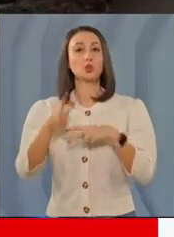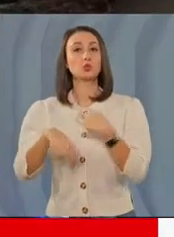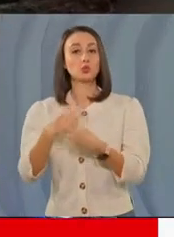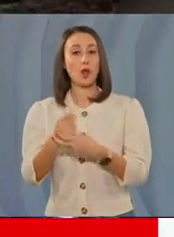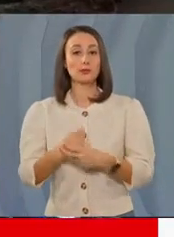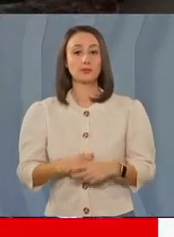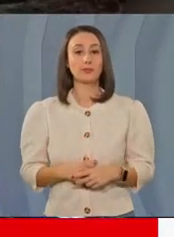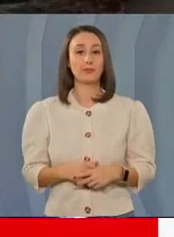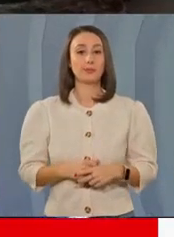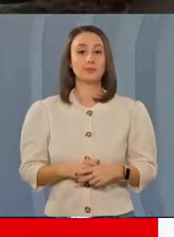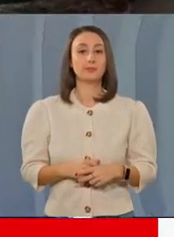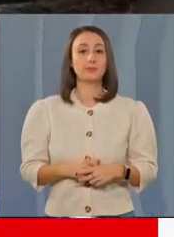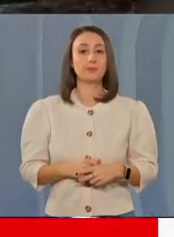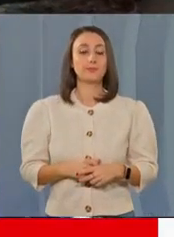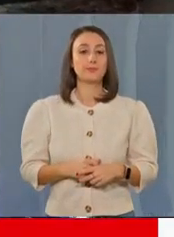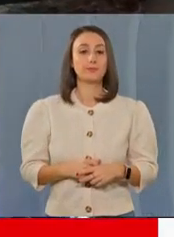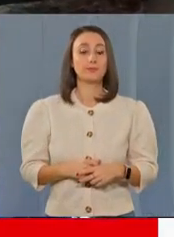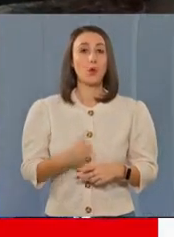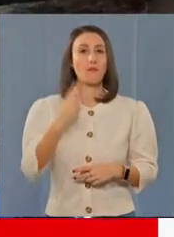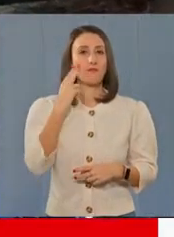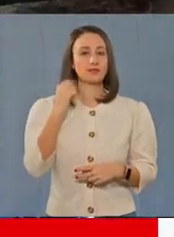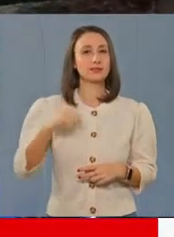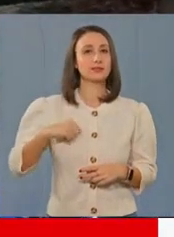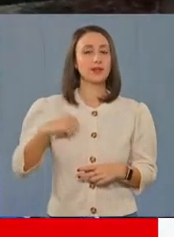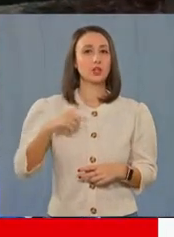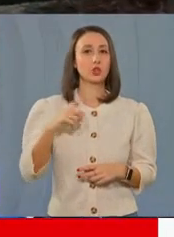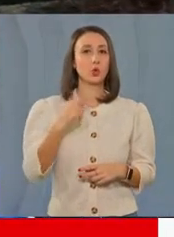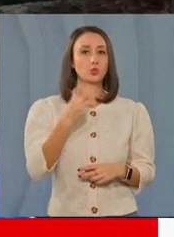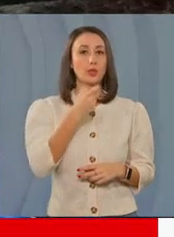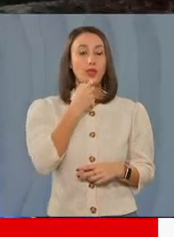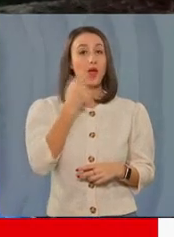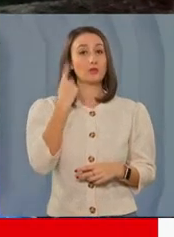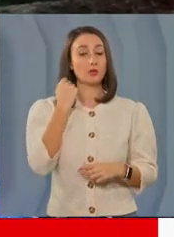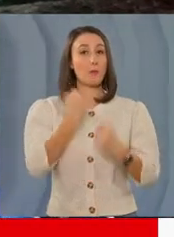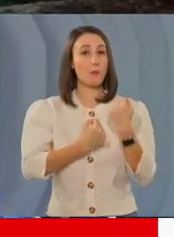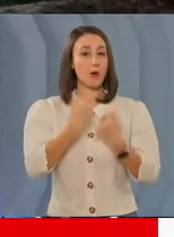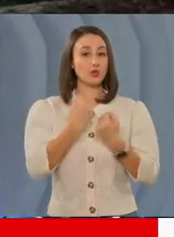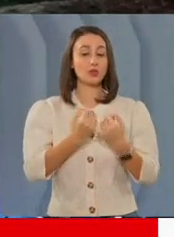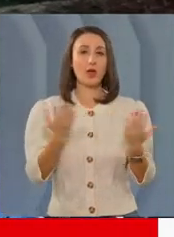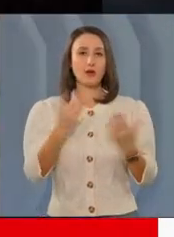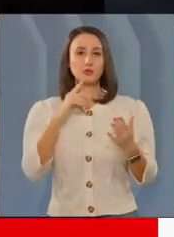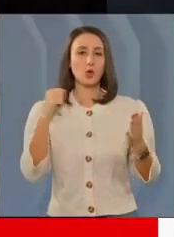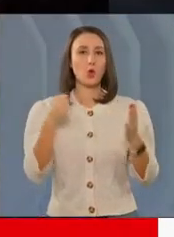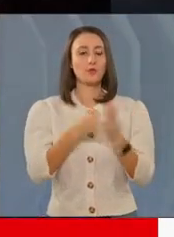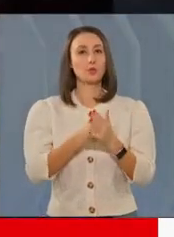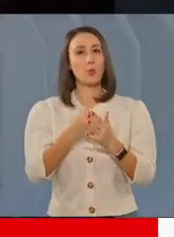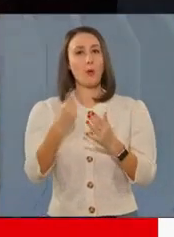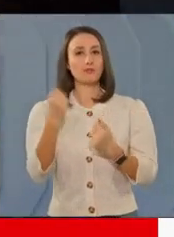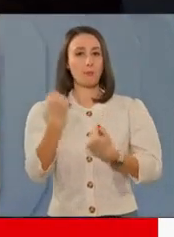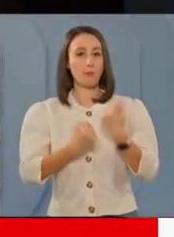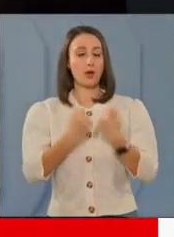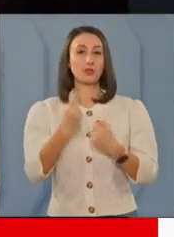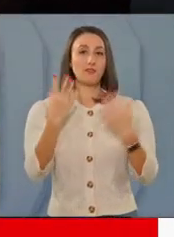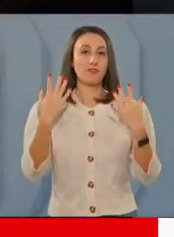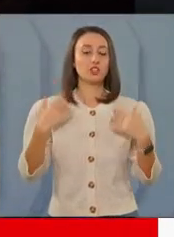Potrivit verificărilor polițiștilor prahoveni, o tânără în vârstă de 22 de ani se afla la volanul vehiculului care a fost acroșat de un alt autoturism.